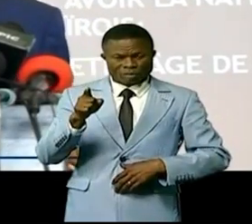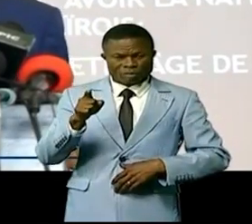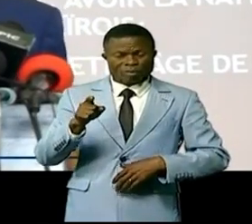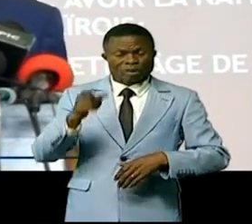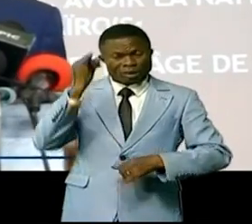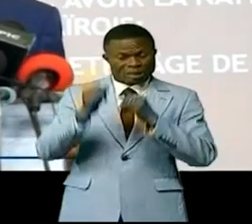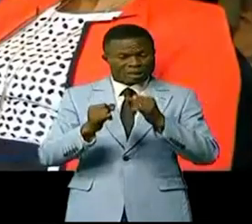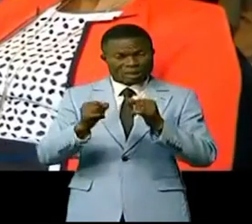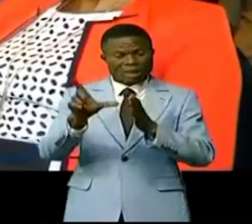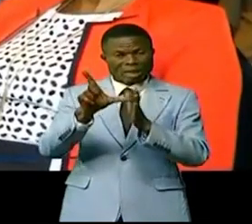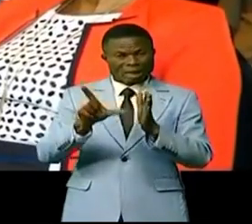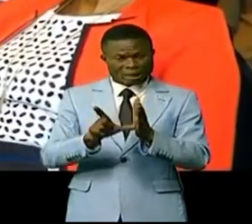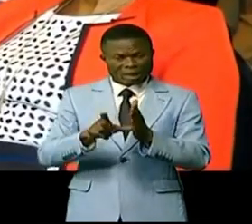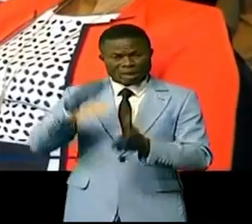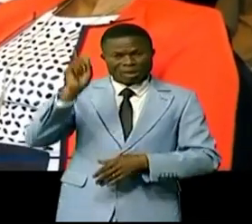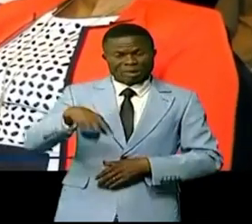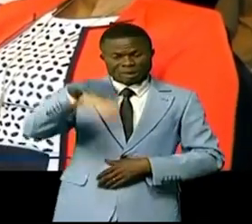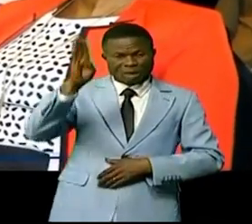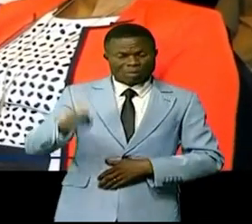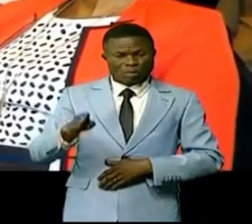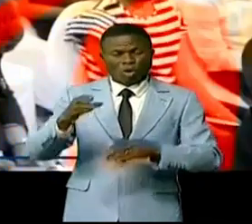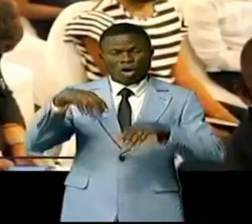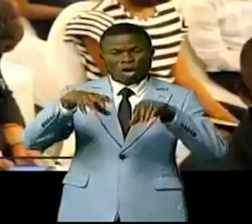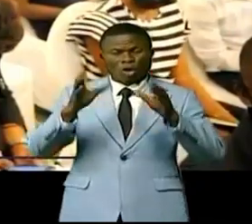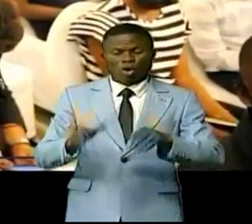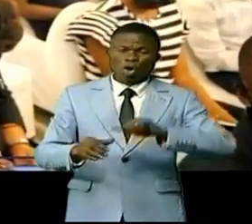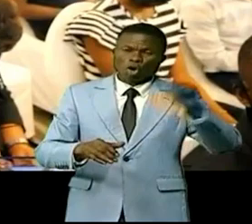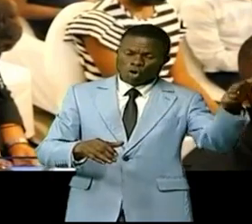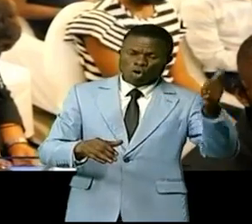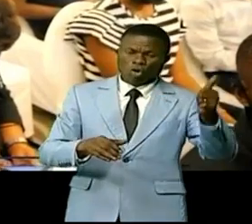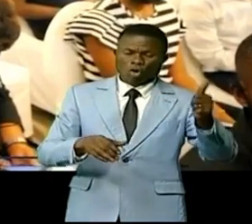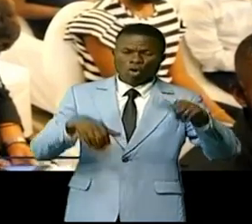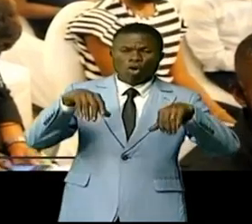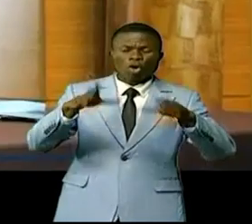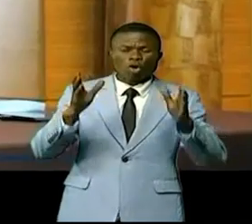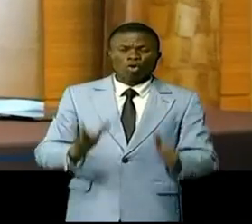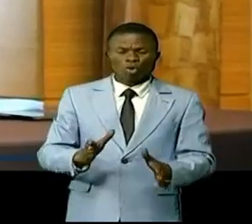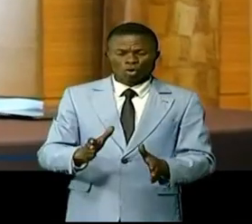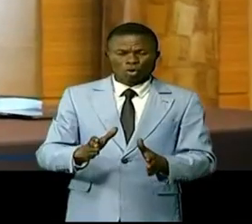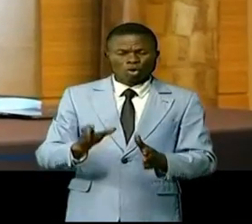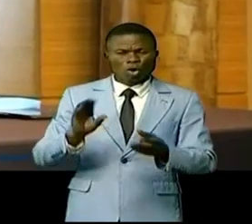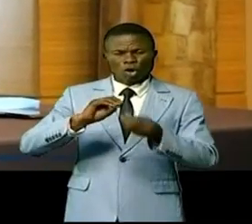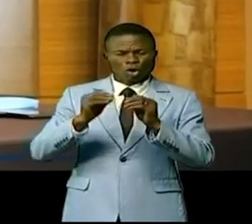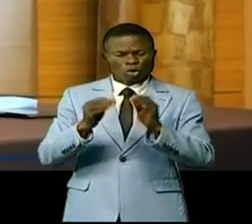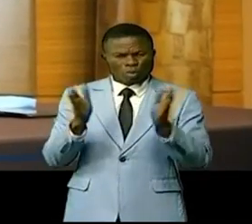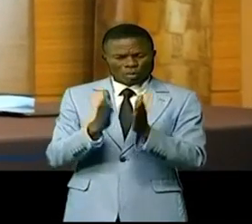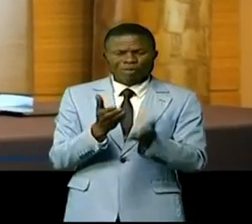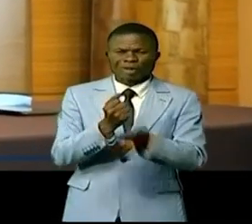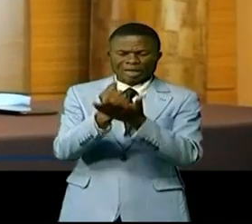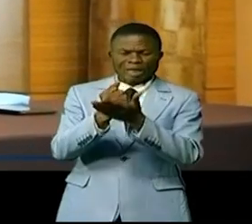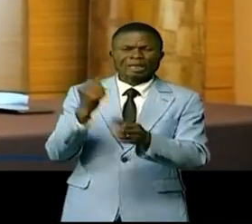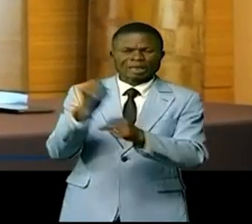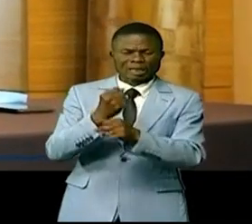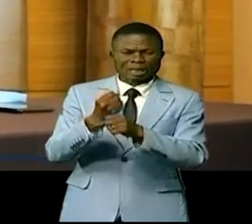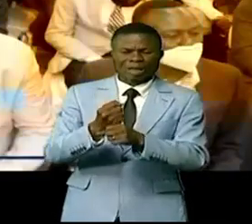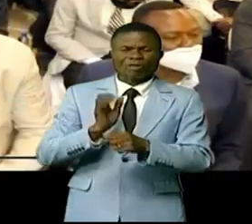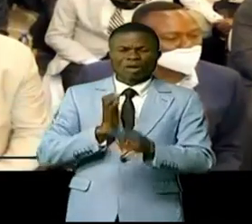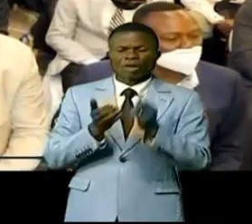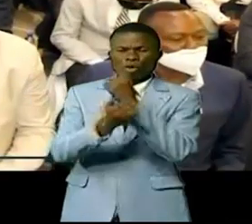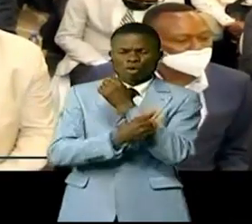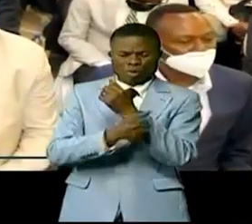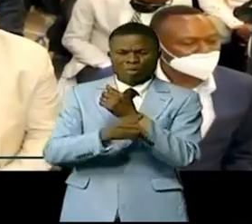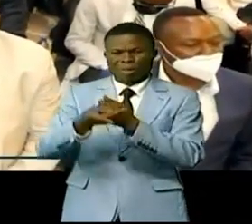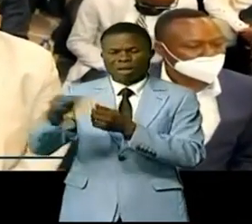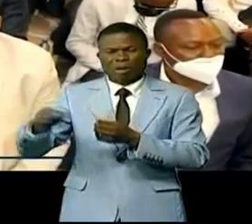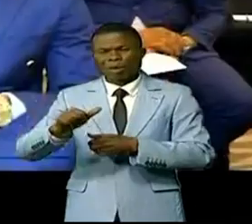des critères des 100% congolais, les autres congolais d'un certain pourcentage peuvent servir la RDC à d'autres postes,